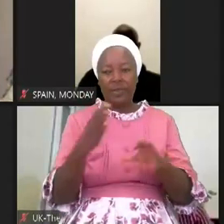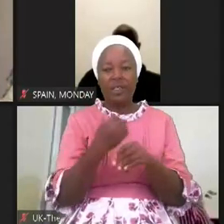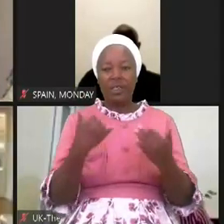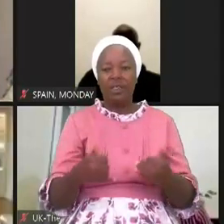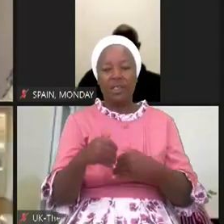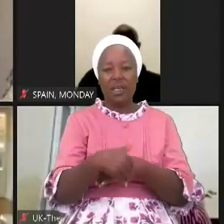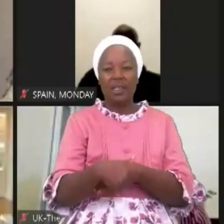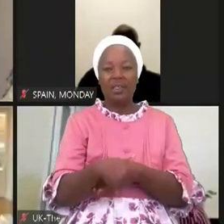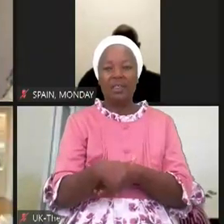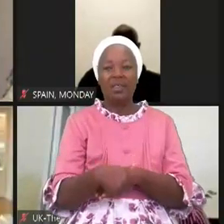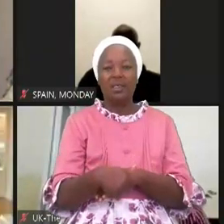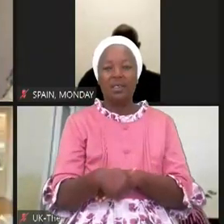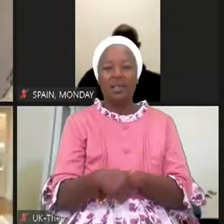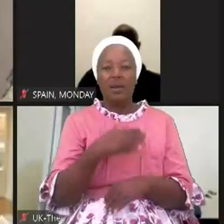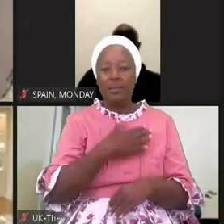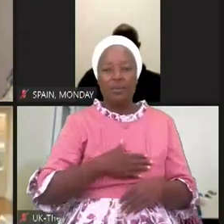soir.